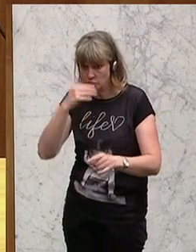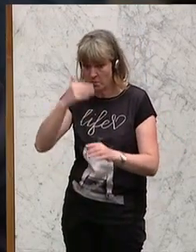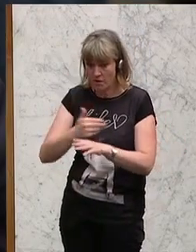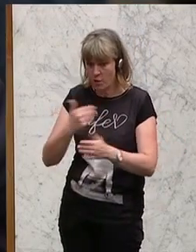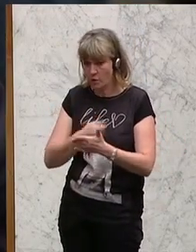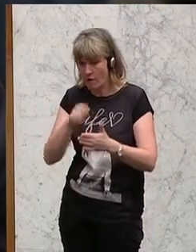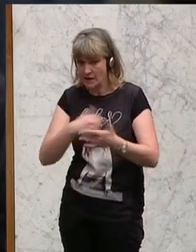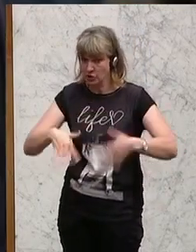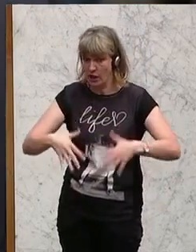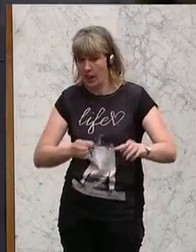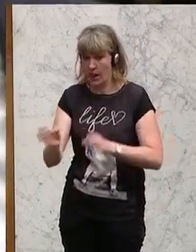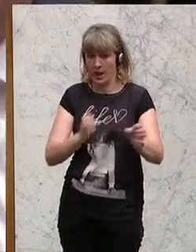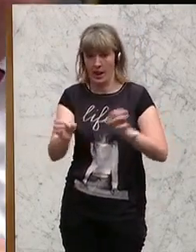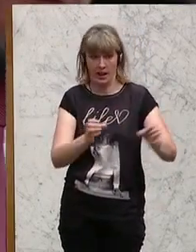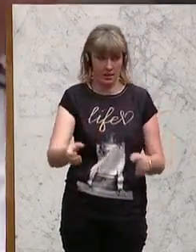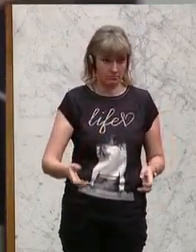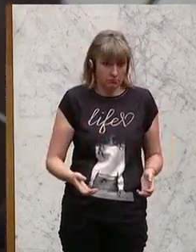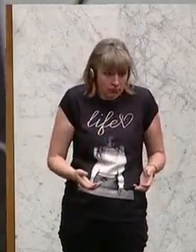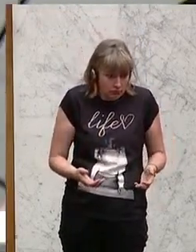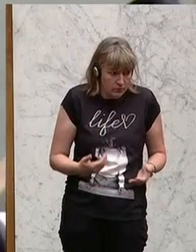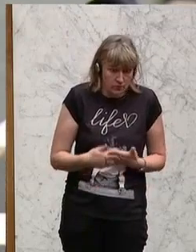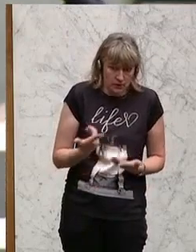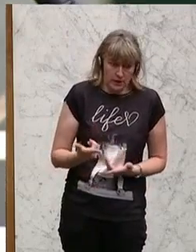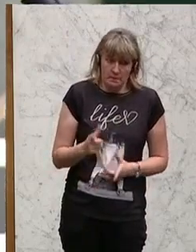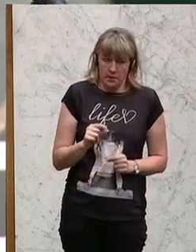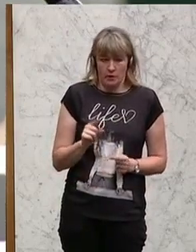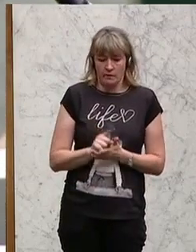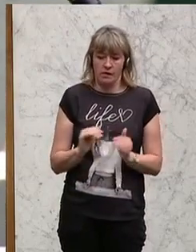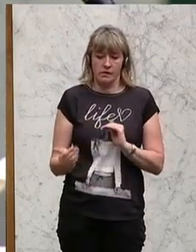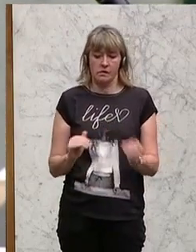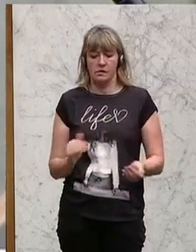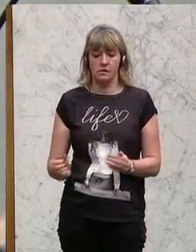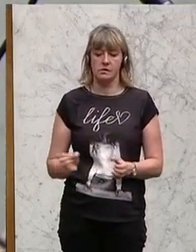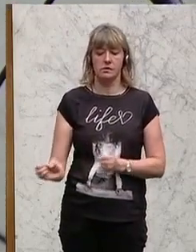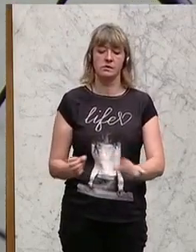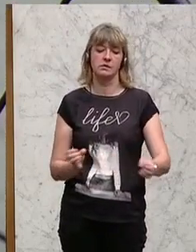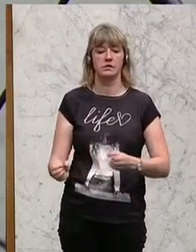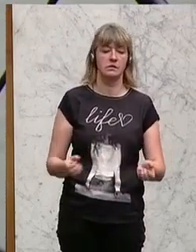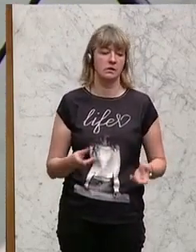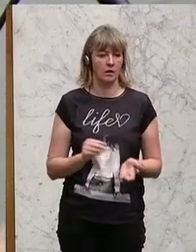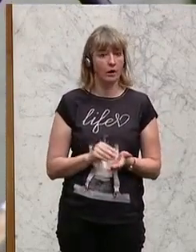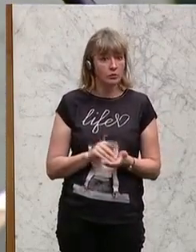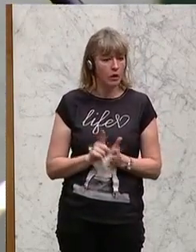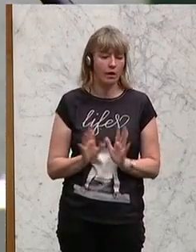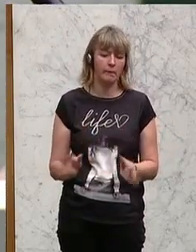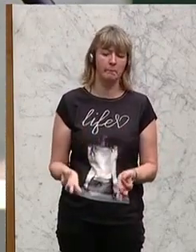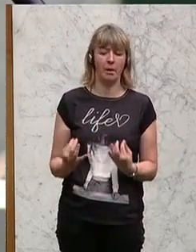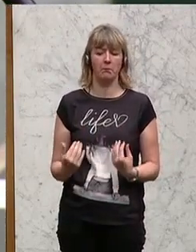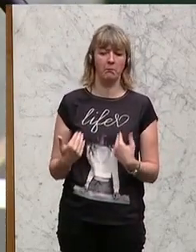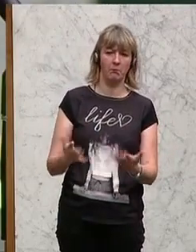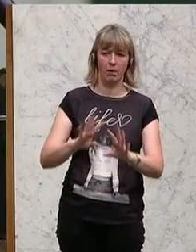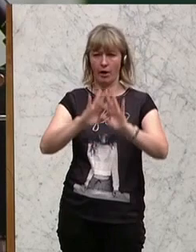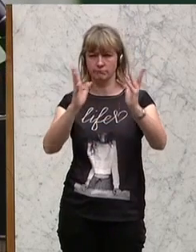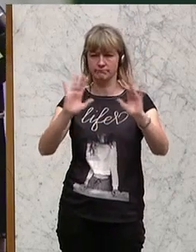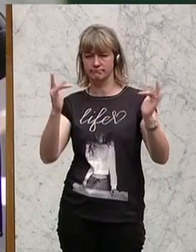der Neuwahl schnell noch zu besetzen. Das schreit nicht nur nach Schäfchen ins Trockene bringen. Nein, die Schäfchen bekommen auch noch ein niegelnagels neues